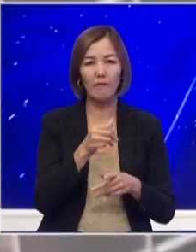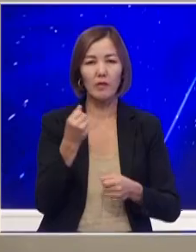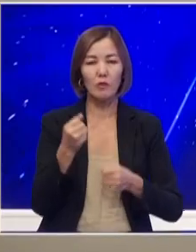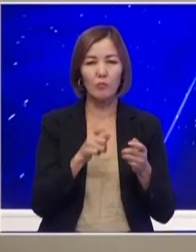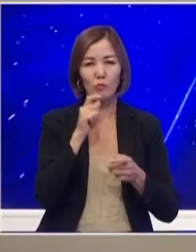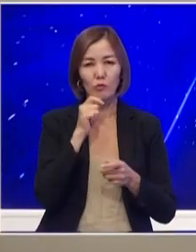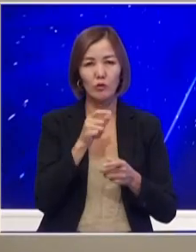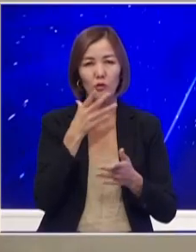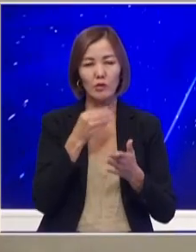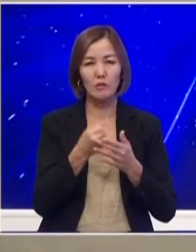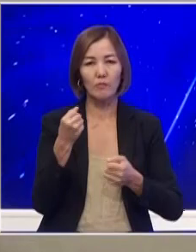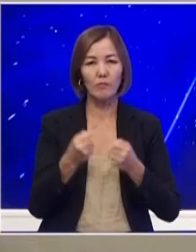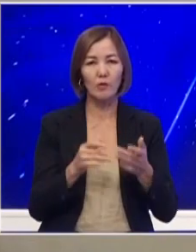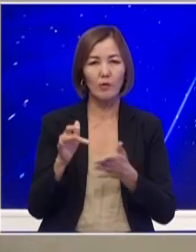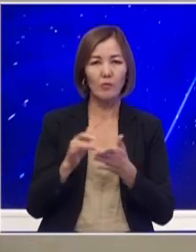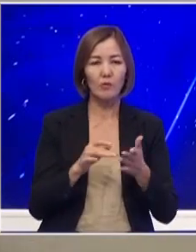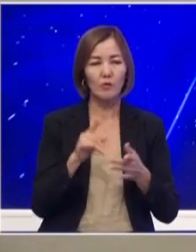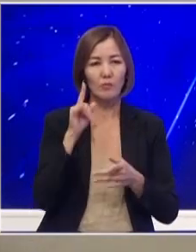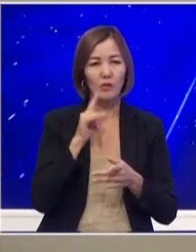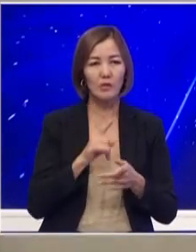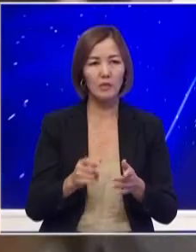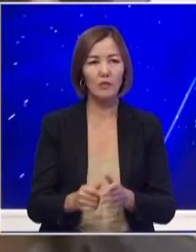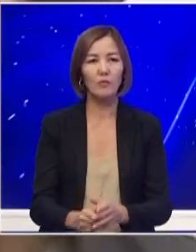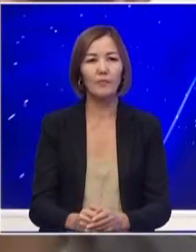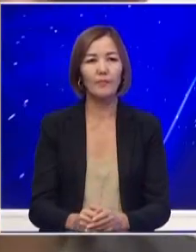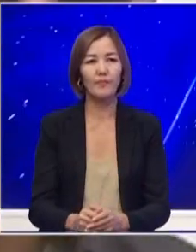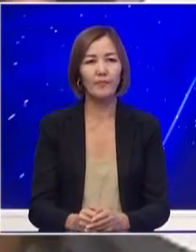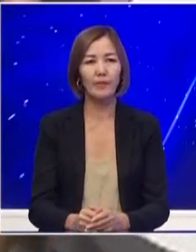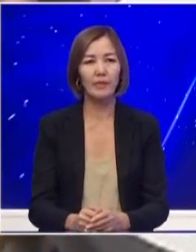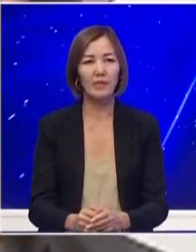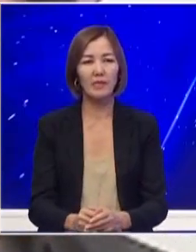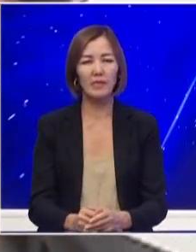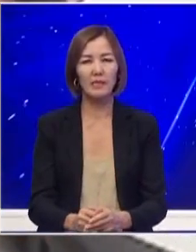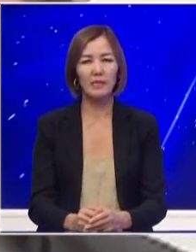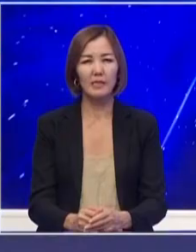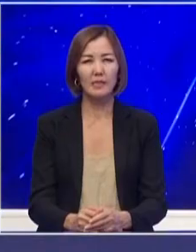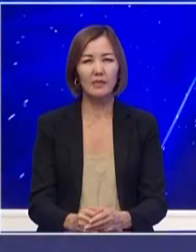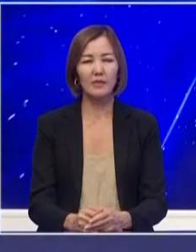на своем автомобиле по путешествию в стране.